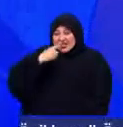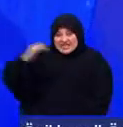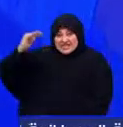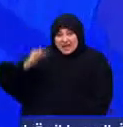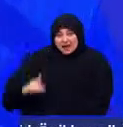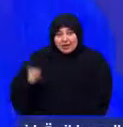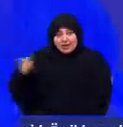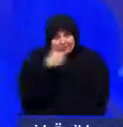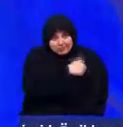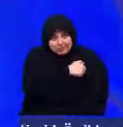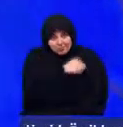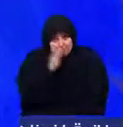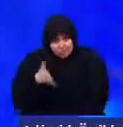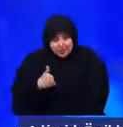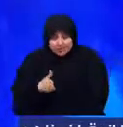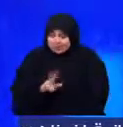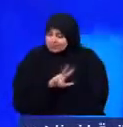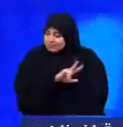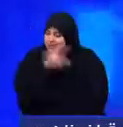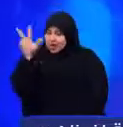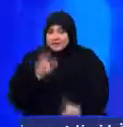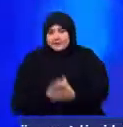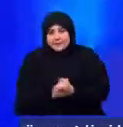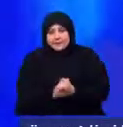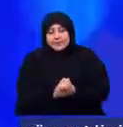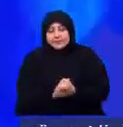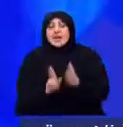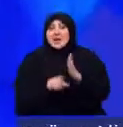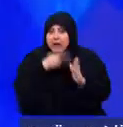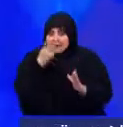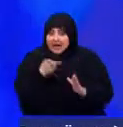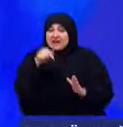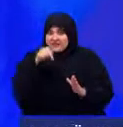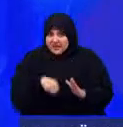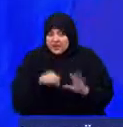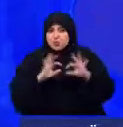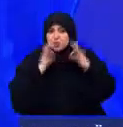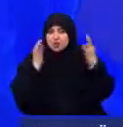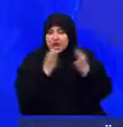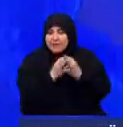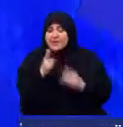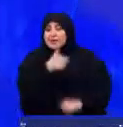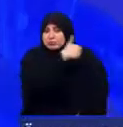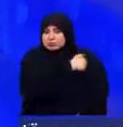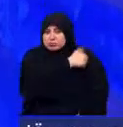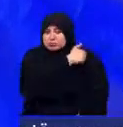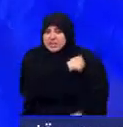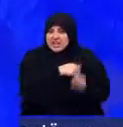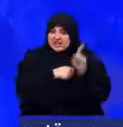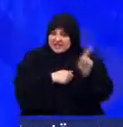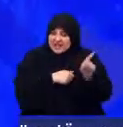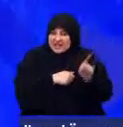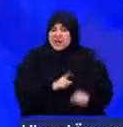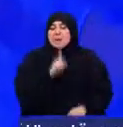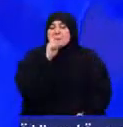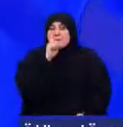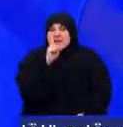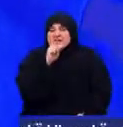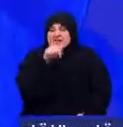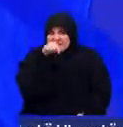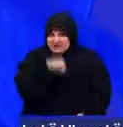سنة لا يمكن تطعيمها. هناك أيضا فئة من المجتمع قد يتم تطعيمها ولكن لا